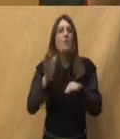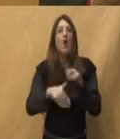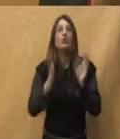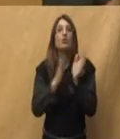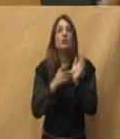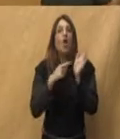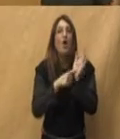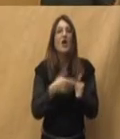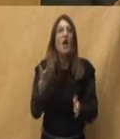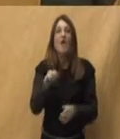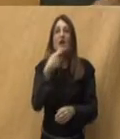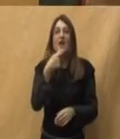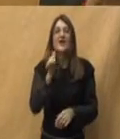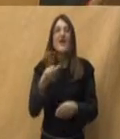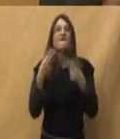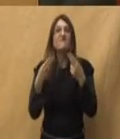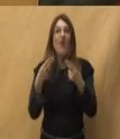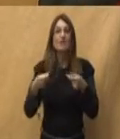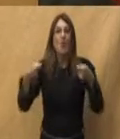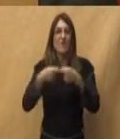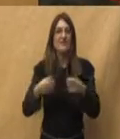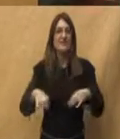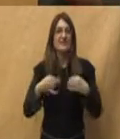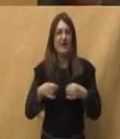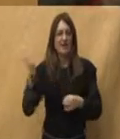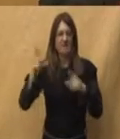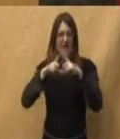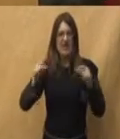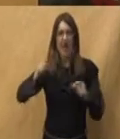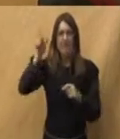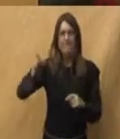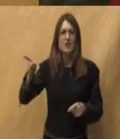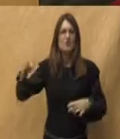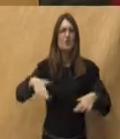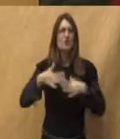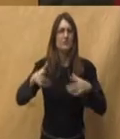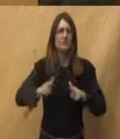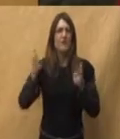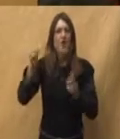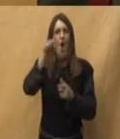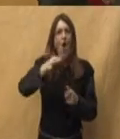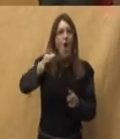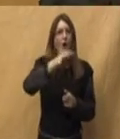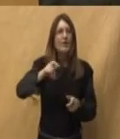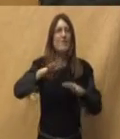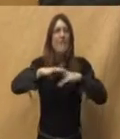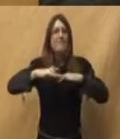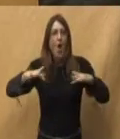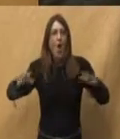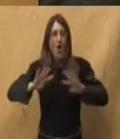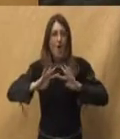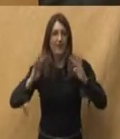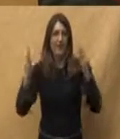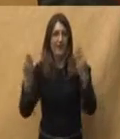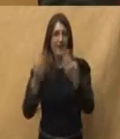koliko prehrana utječe na zdravlje. Japanci su, kao što je poznato, žive na otocima. Oni su okruženi morem. Oni